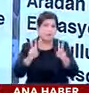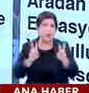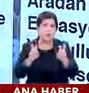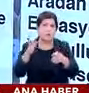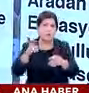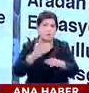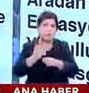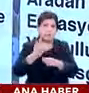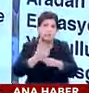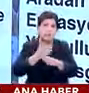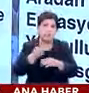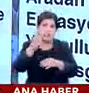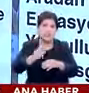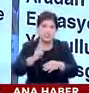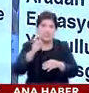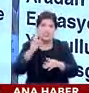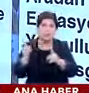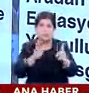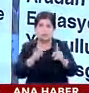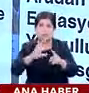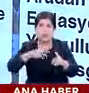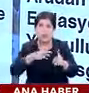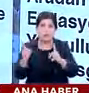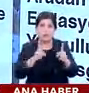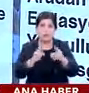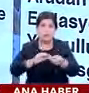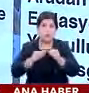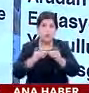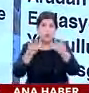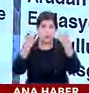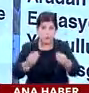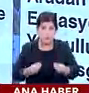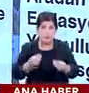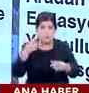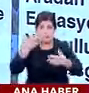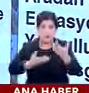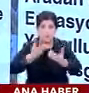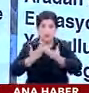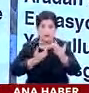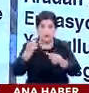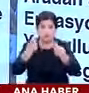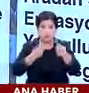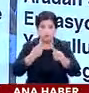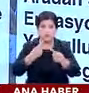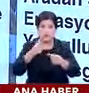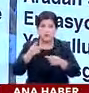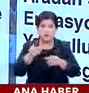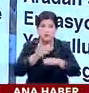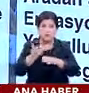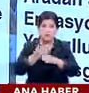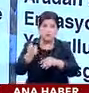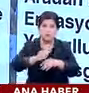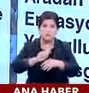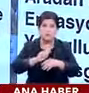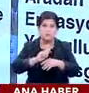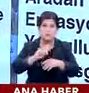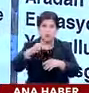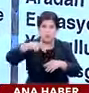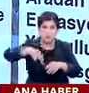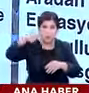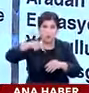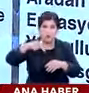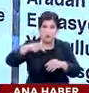sürecini işçi işveren arasında sorun olabileceği kaygısı Kredi notu düşük firmaların sıkıntıya girmesi